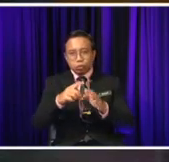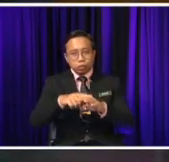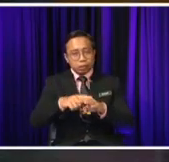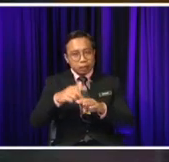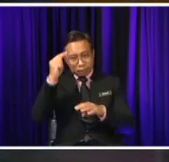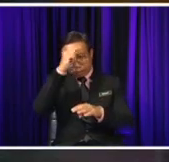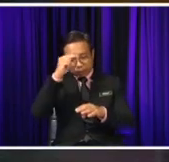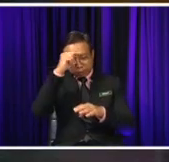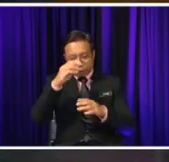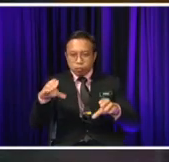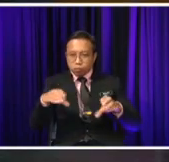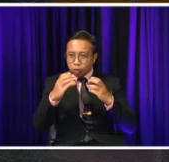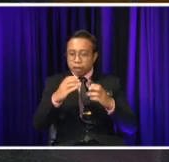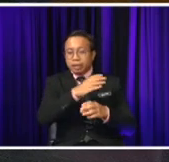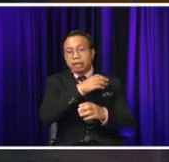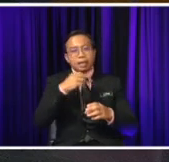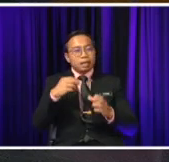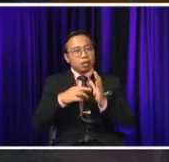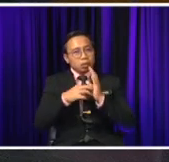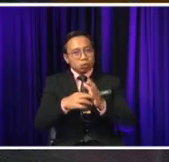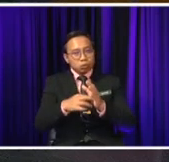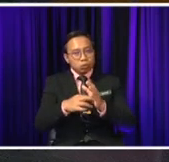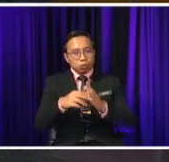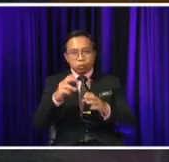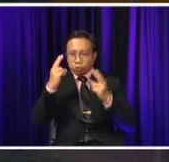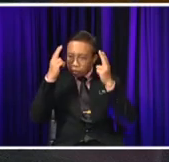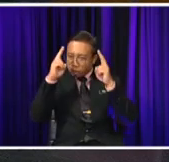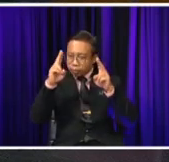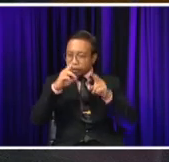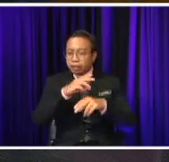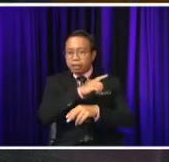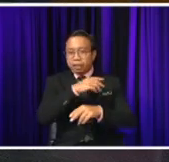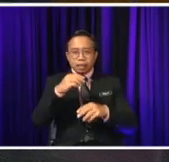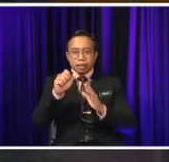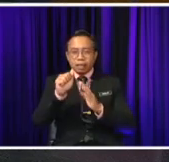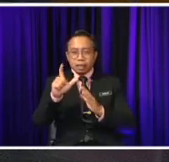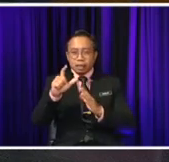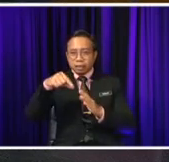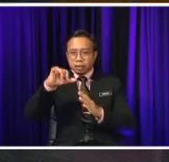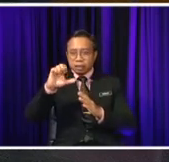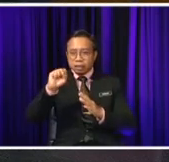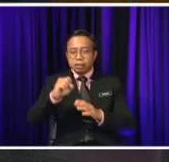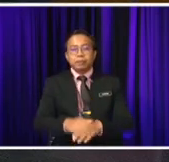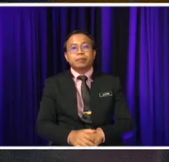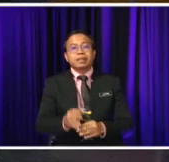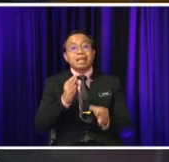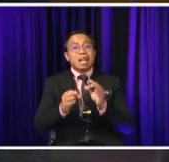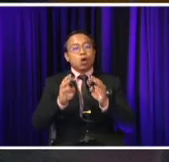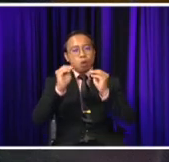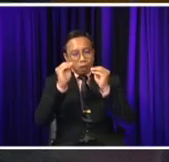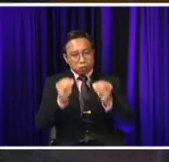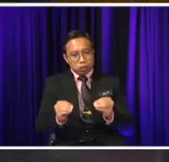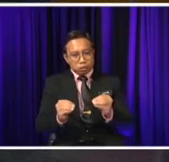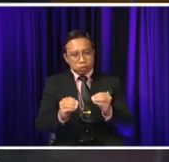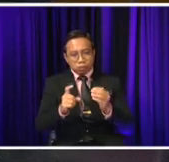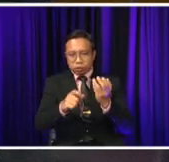buat hadis dan Rujuk banyak Apa keterangan ijma' dan juga Al qiyas Iya betul kalau manusia pelukan sumber